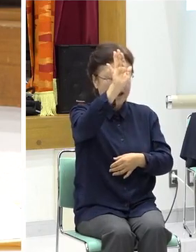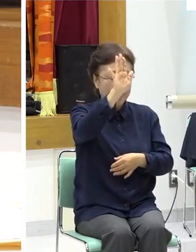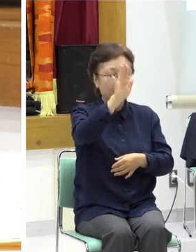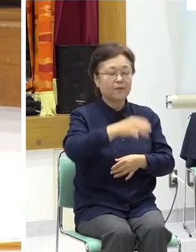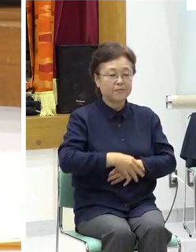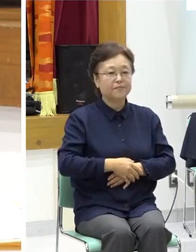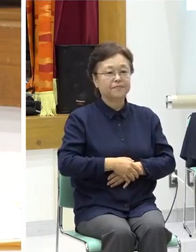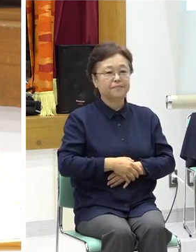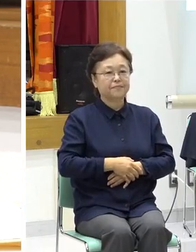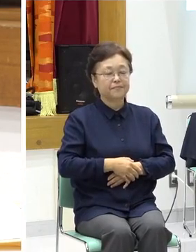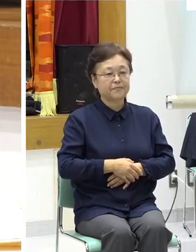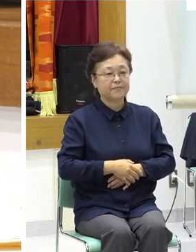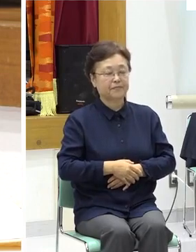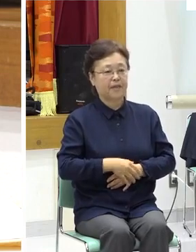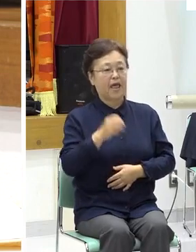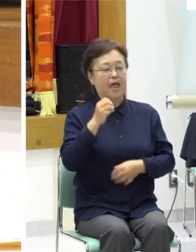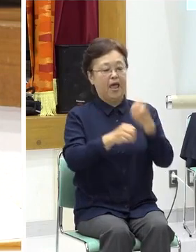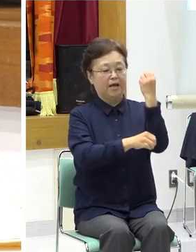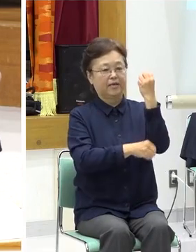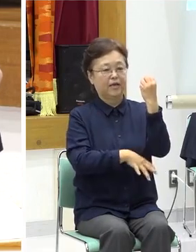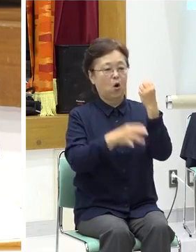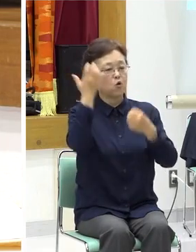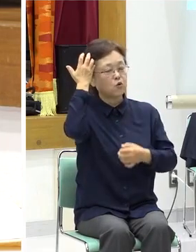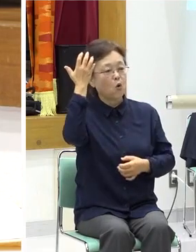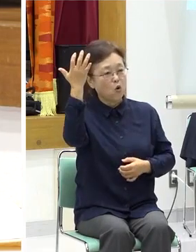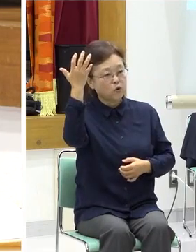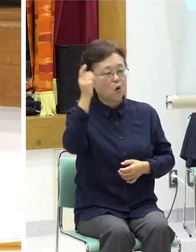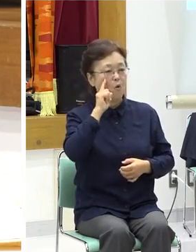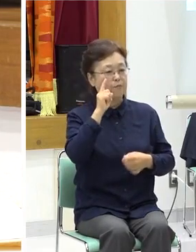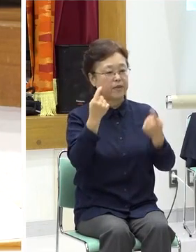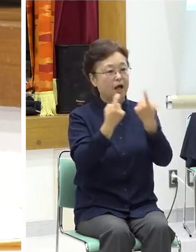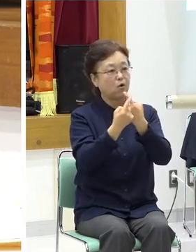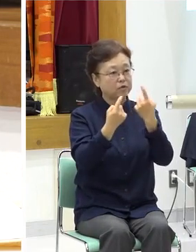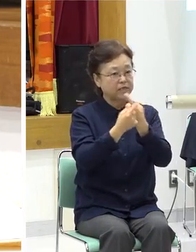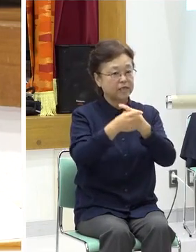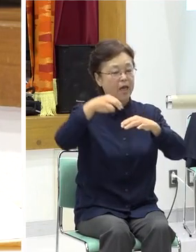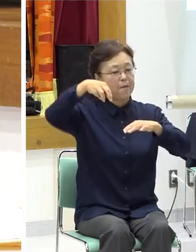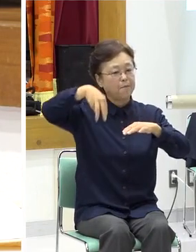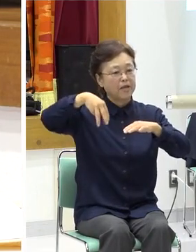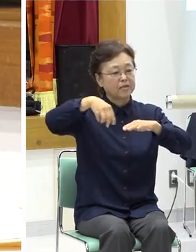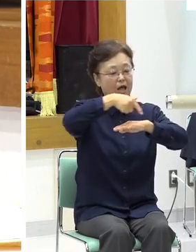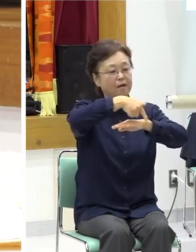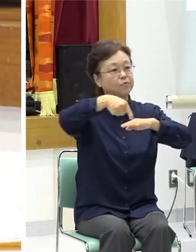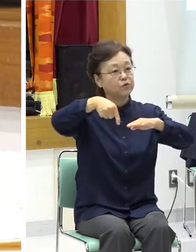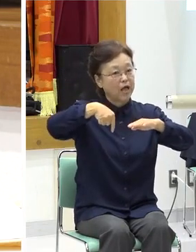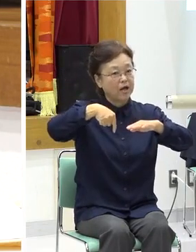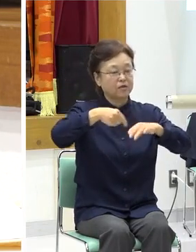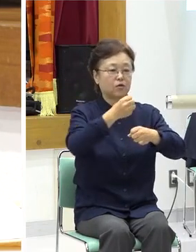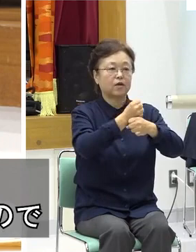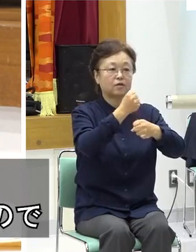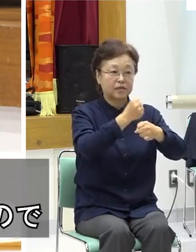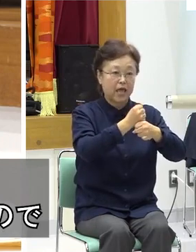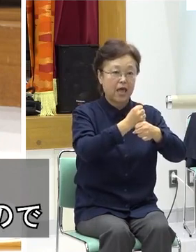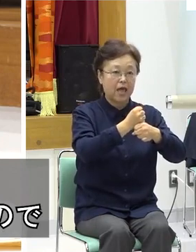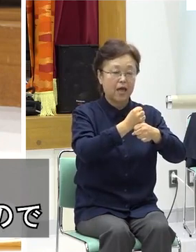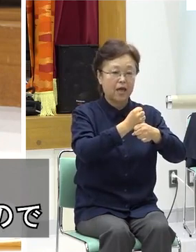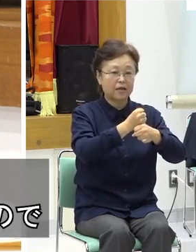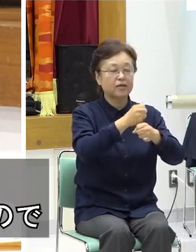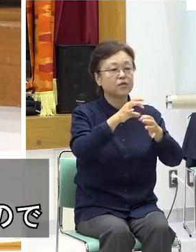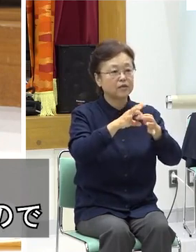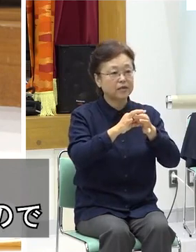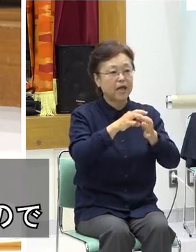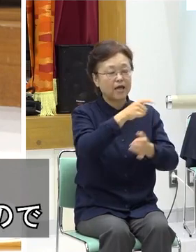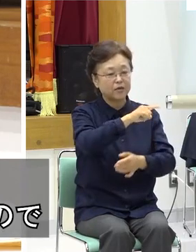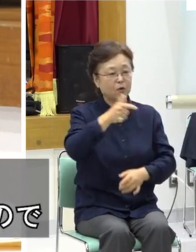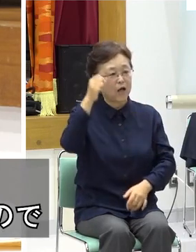も、この、基本構想の見直しや、マスタープランの作成ということでね、アンケートもされるで